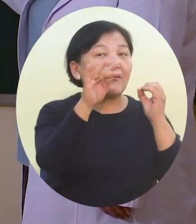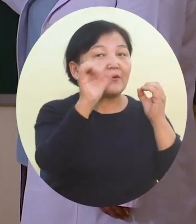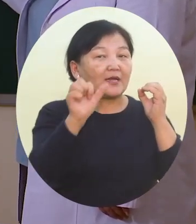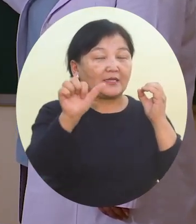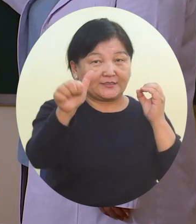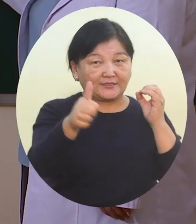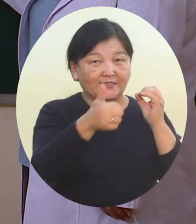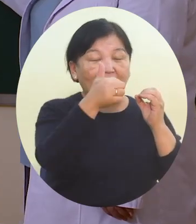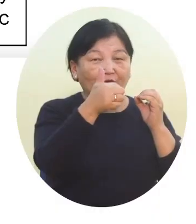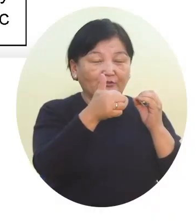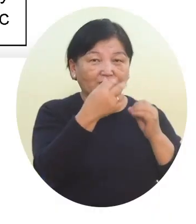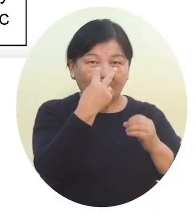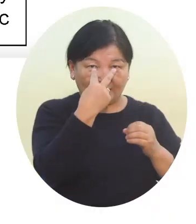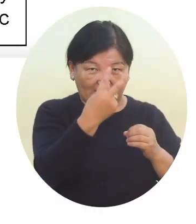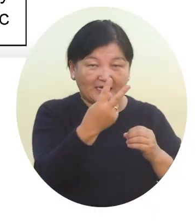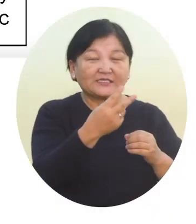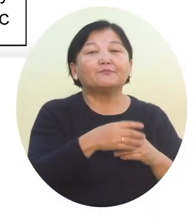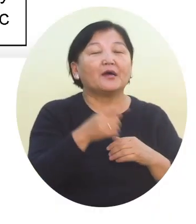бүхэн олж харсан байхаа.